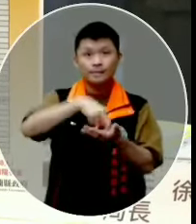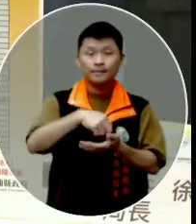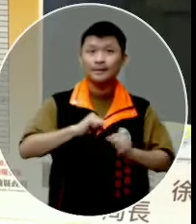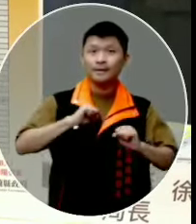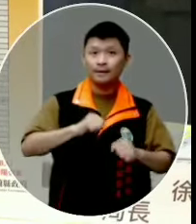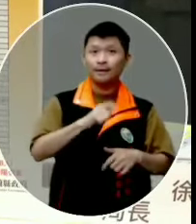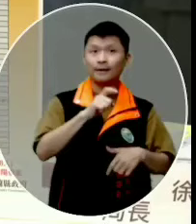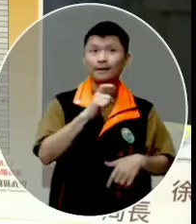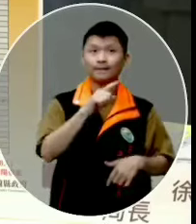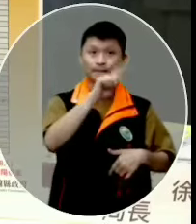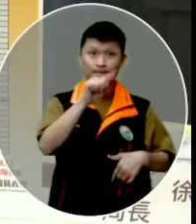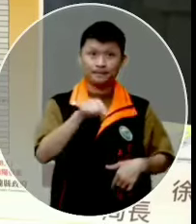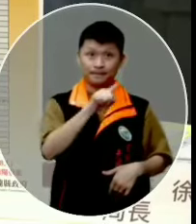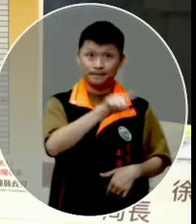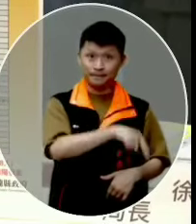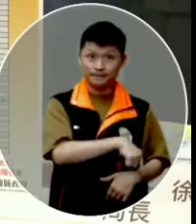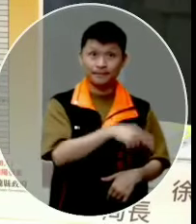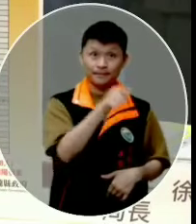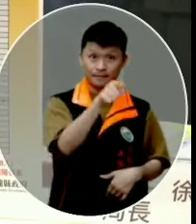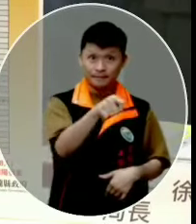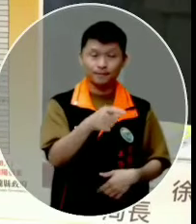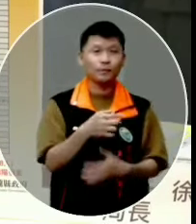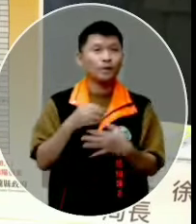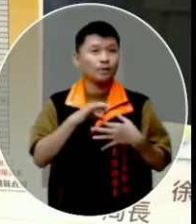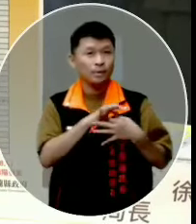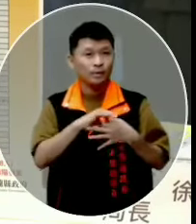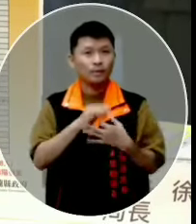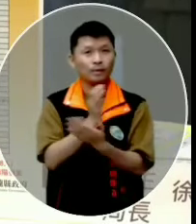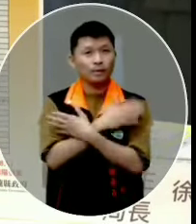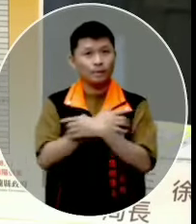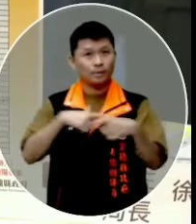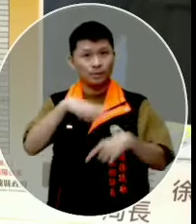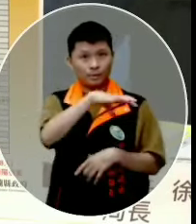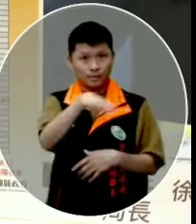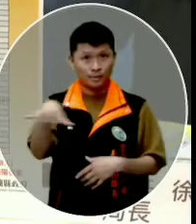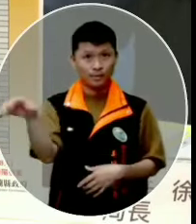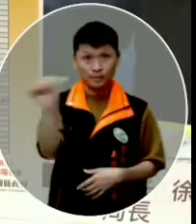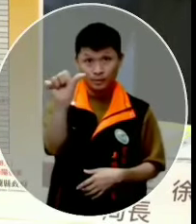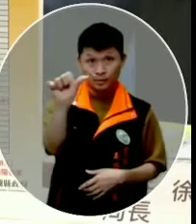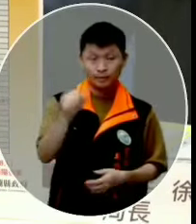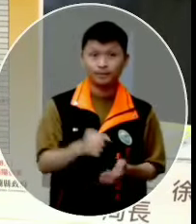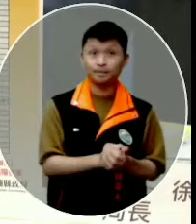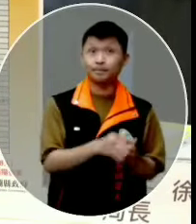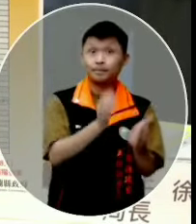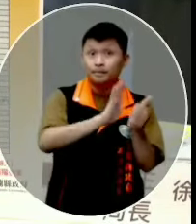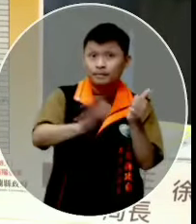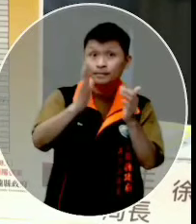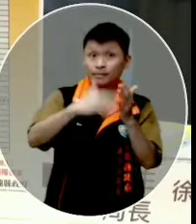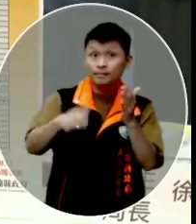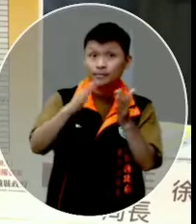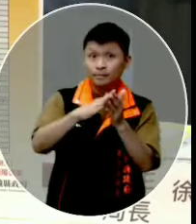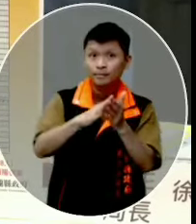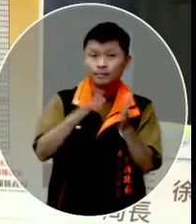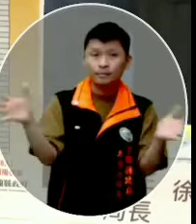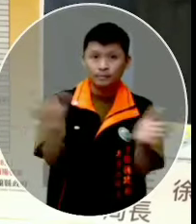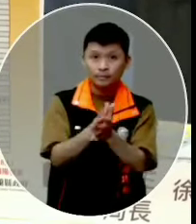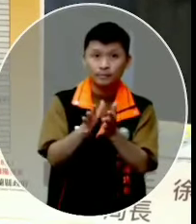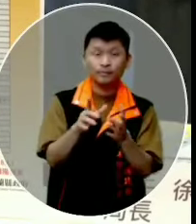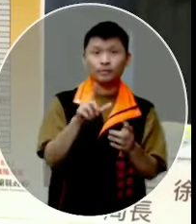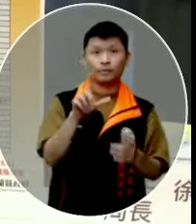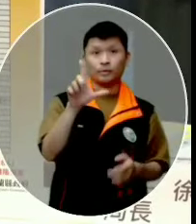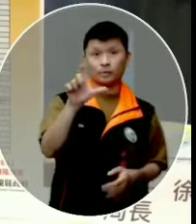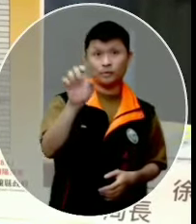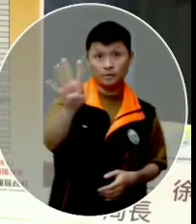尔幼儿园、私立光华幼儿园等5校。那呢，受影响学校总共有